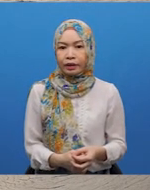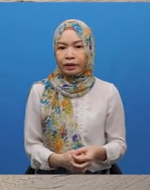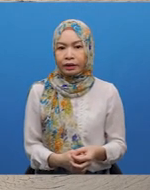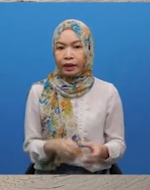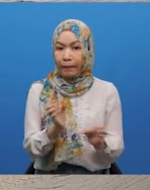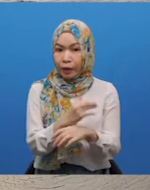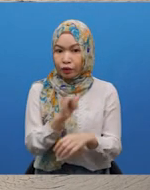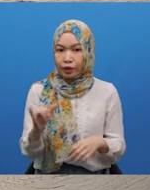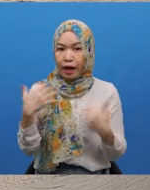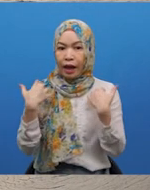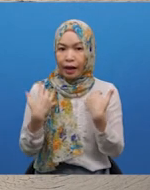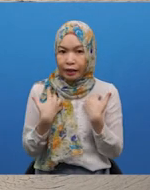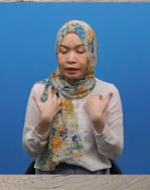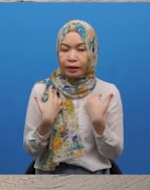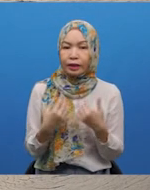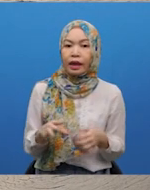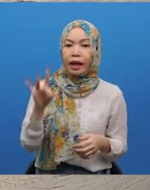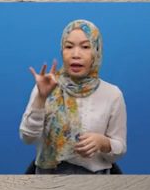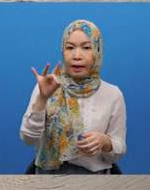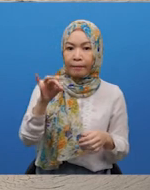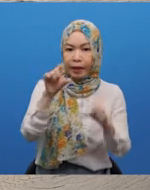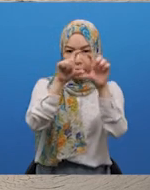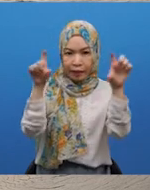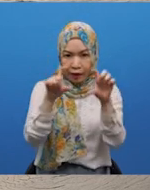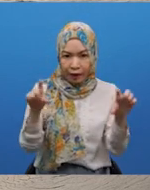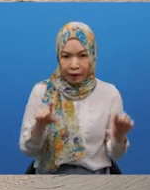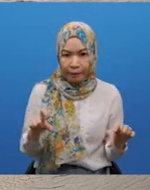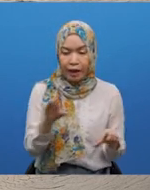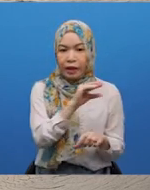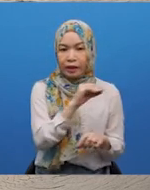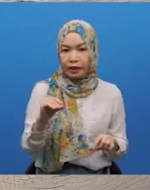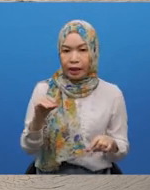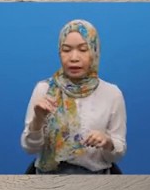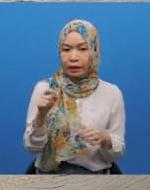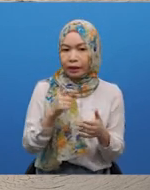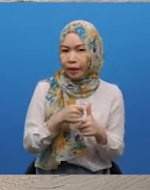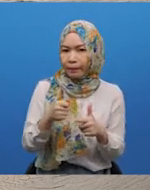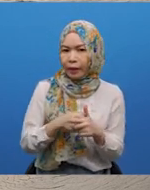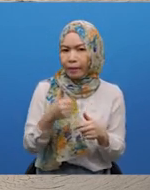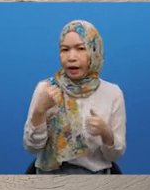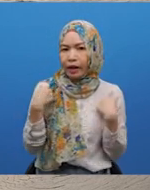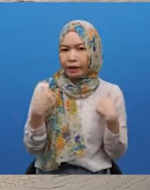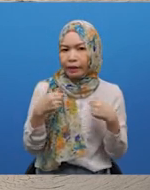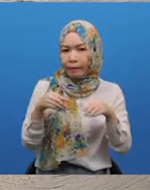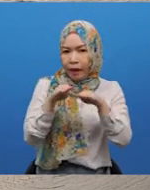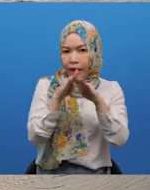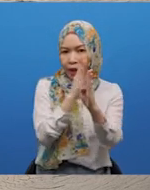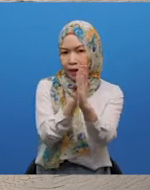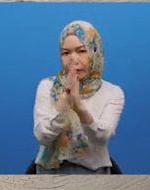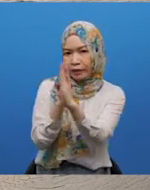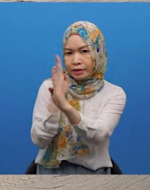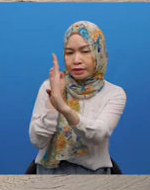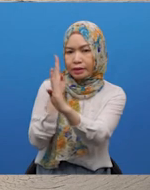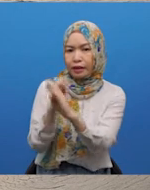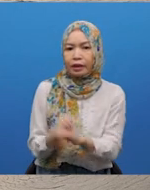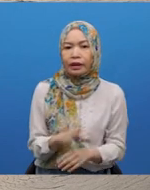8 rangkap. Setiap rangkap mempunyai 4 baris. Semua baris merupakan isi atau